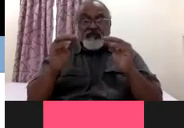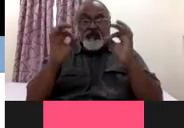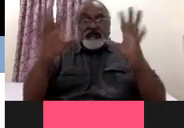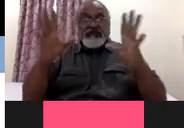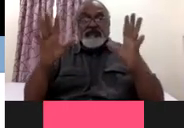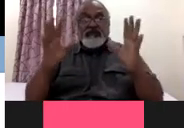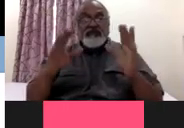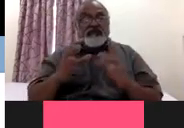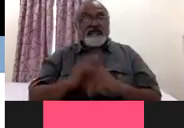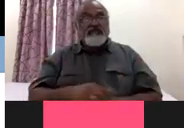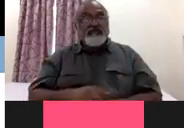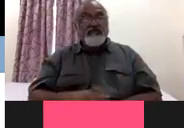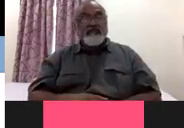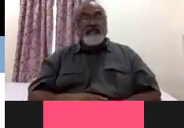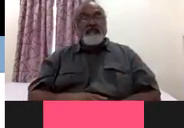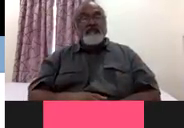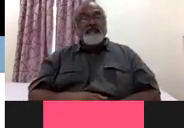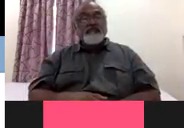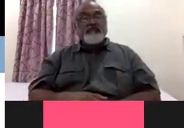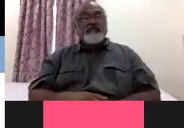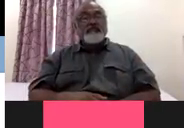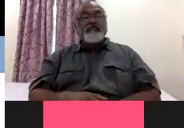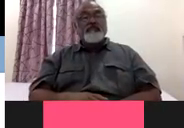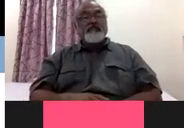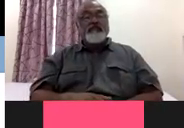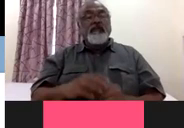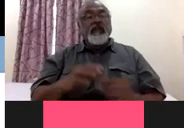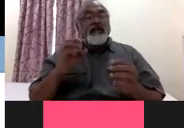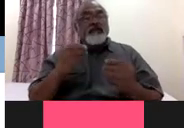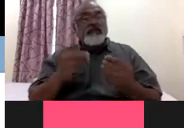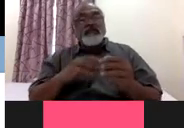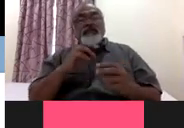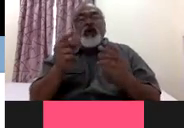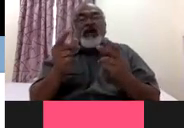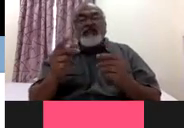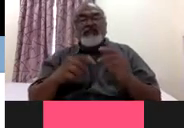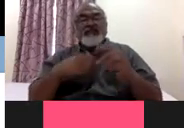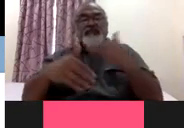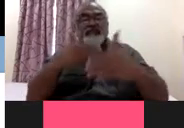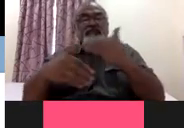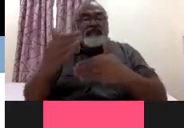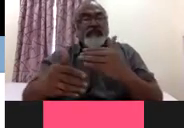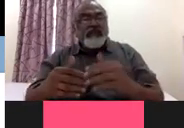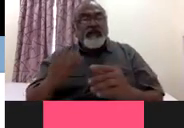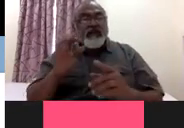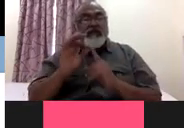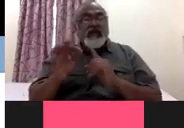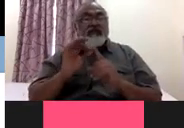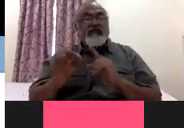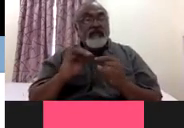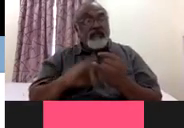डिफरेंस बिटवीन इक्वल अपॉर्चुनिटी एंड इक्विटी. आई विल क्विकली स्किप थ्रू दिस, we all know that private sector is covered under the